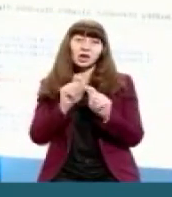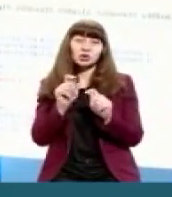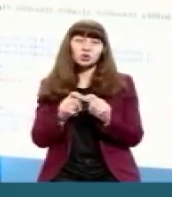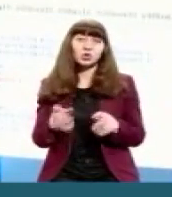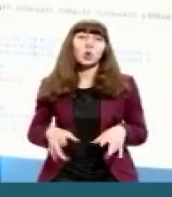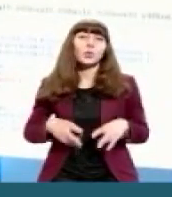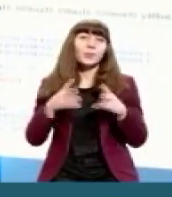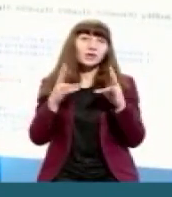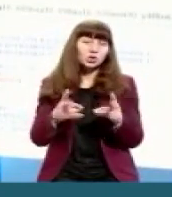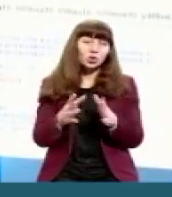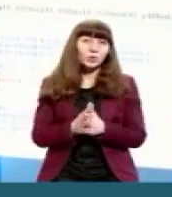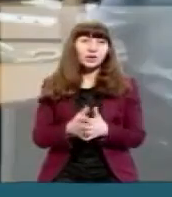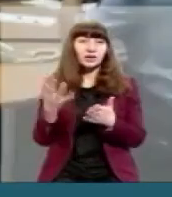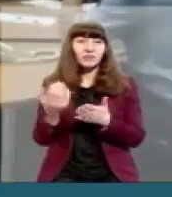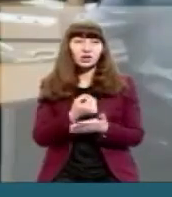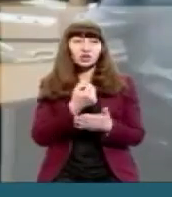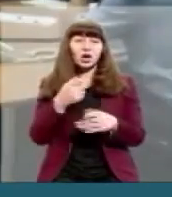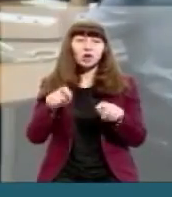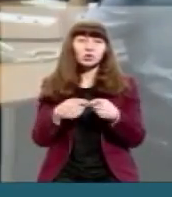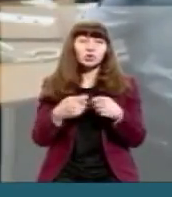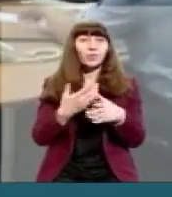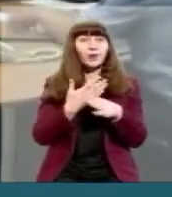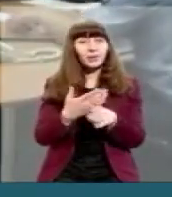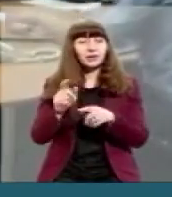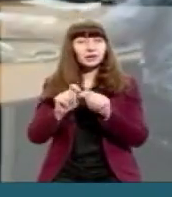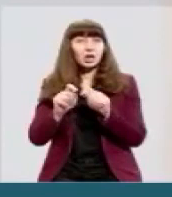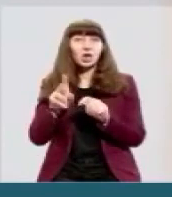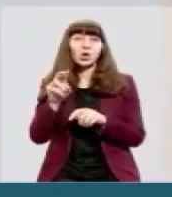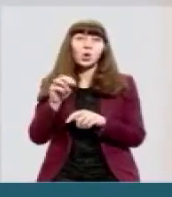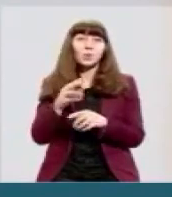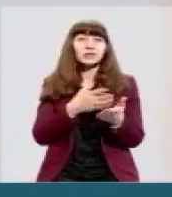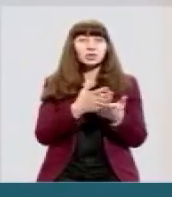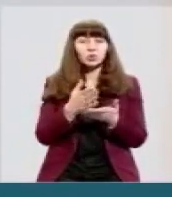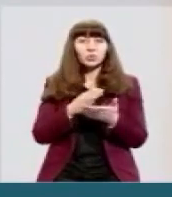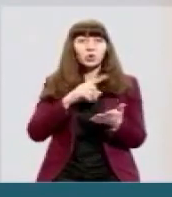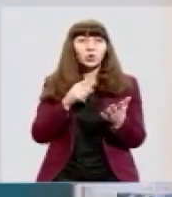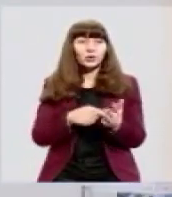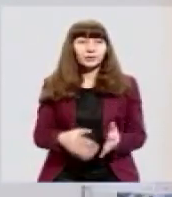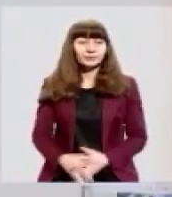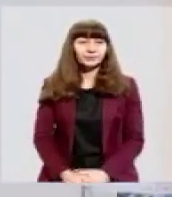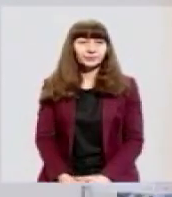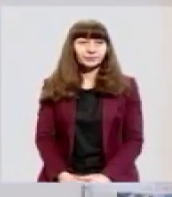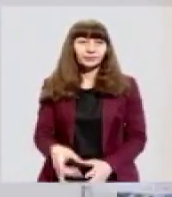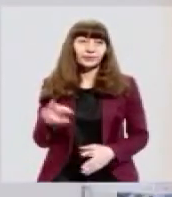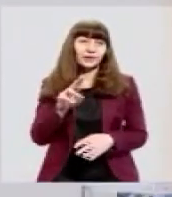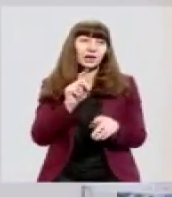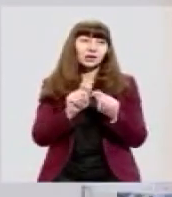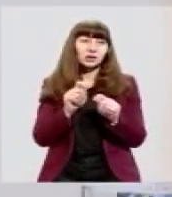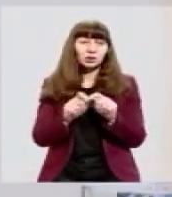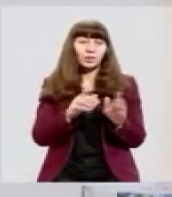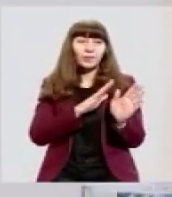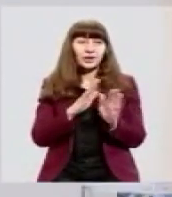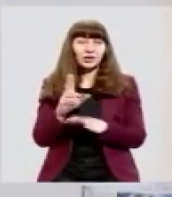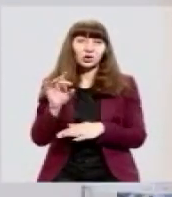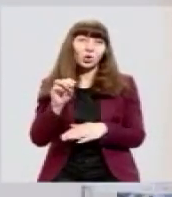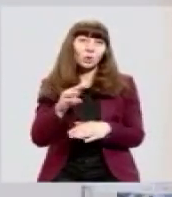и выявлению нарушителей, а также помогают следить за работой коммунальных служб города. Для осуществления мониторинга и контроля над исполнительской дисциплиной коммунальных